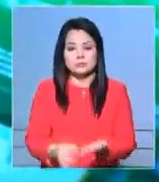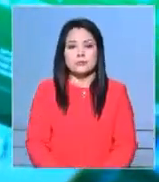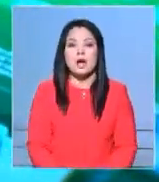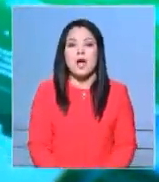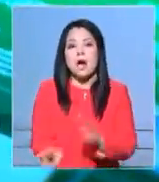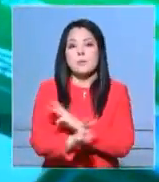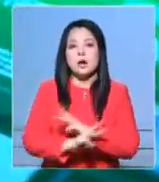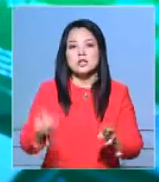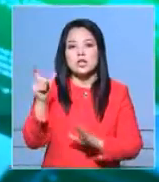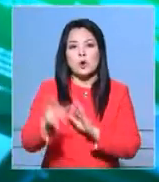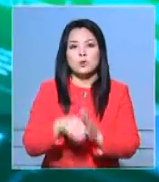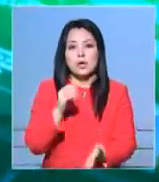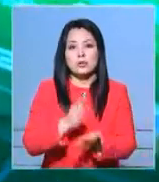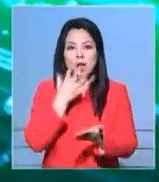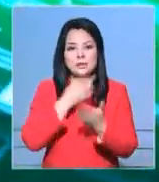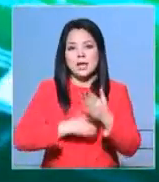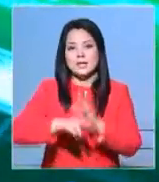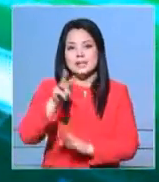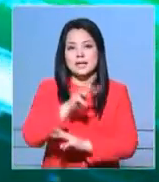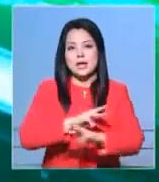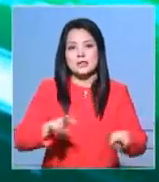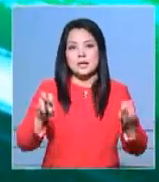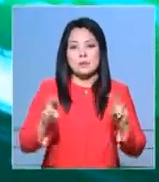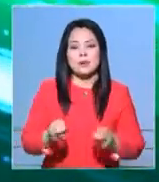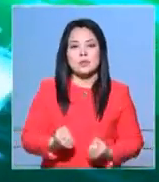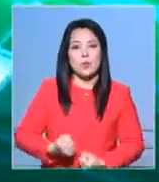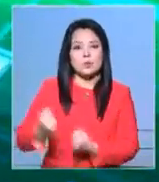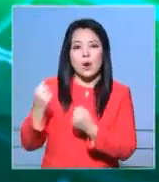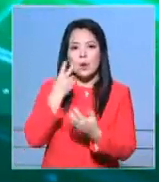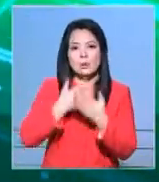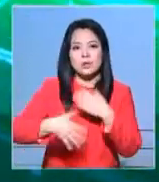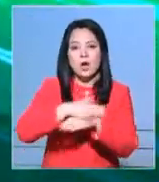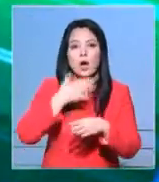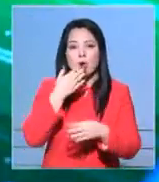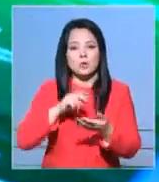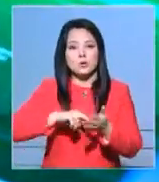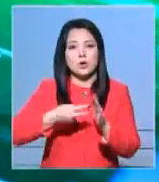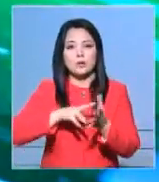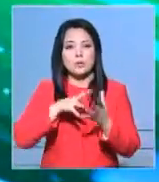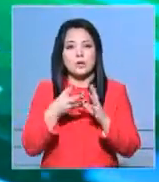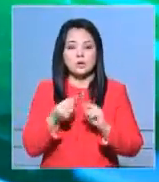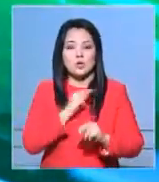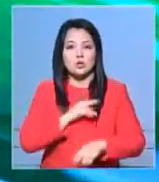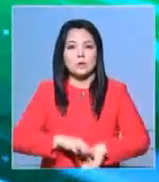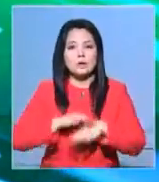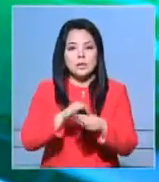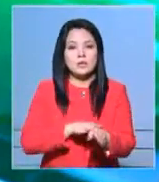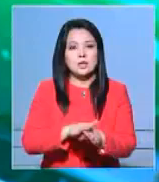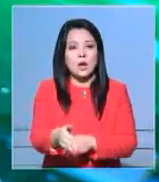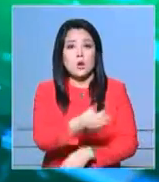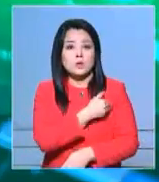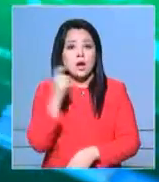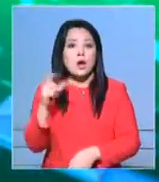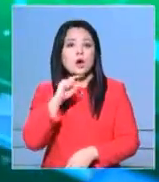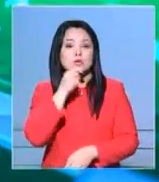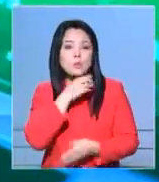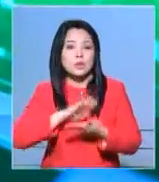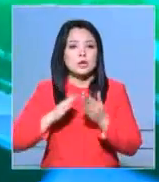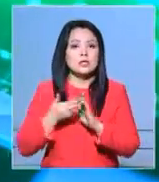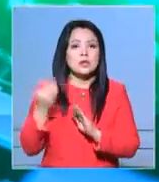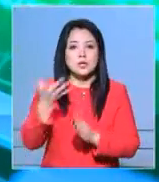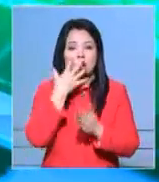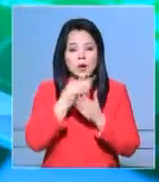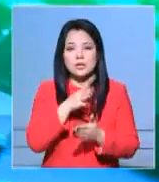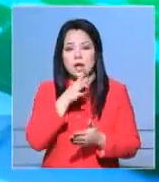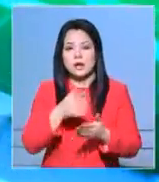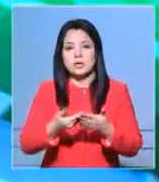депутаттарының бастамасын сенаторлар да қолдап отыр. Олардың пікірінше жаңа құрам ұлт жоспарын жүйелі жүзеге асыру тиіс. Қазіргі экономикалық жағдайда